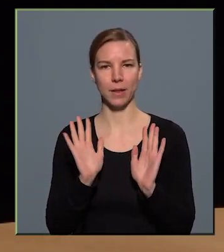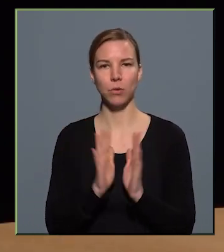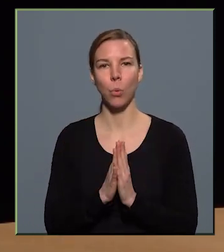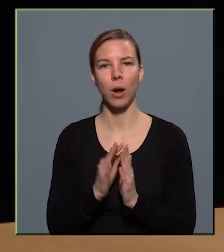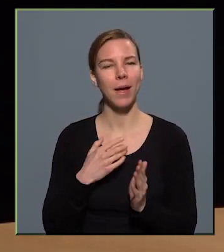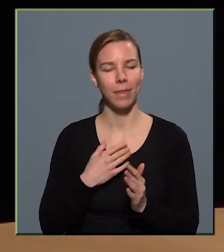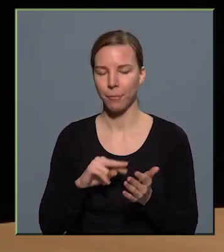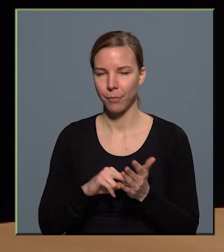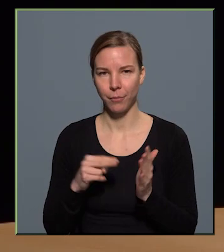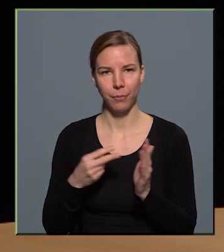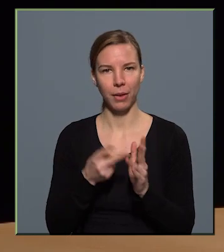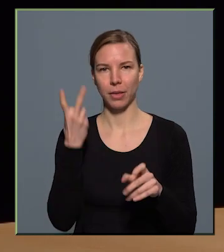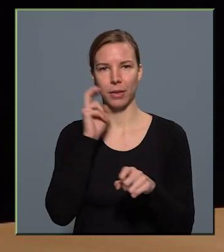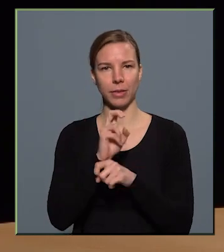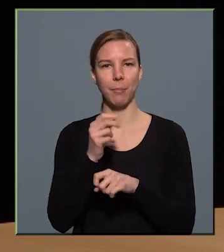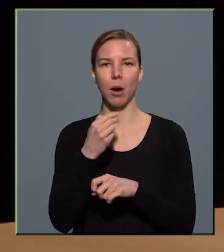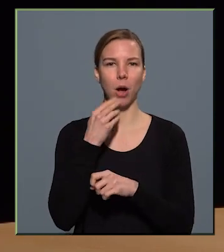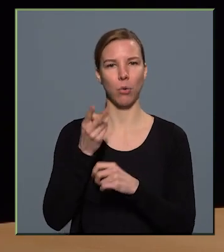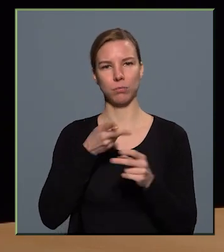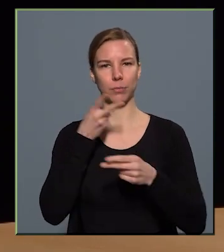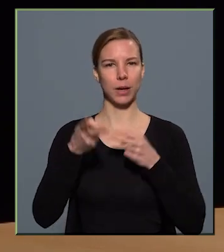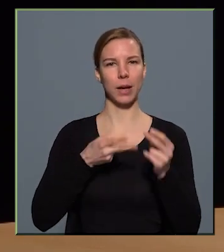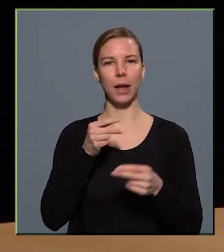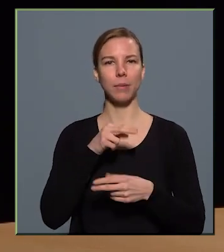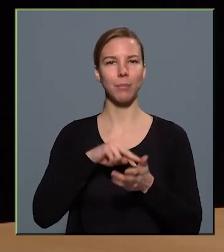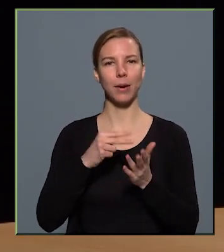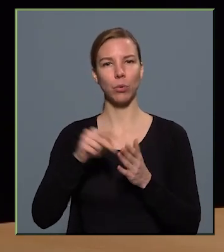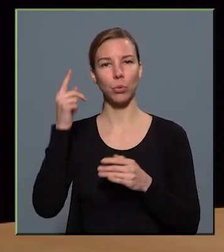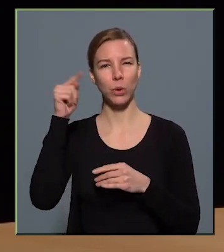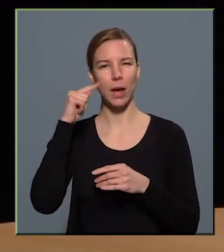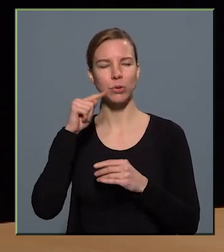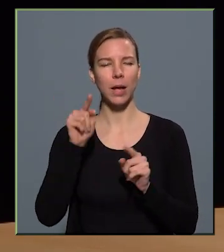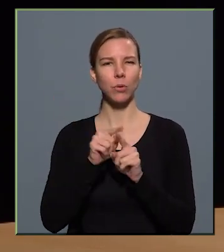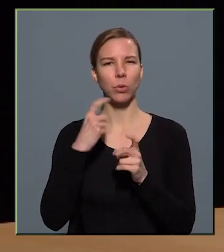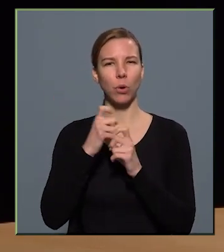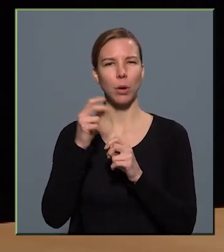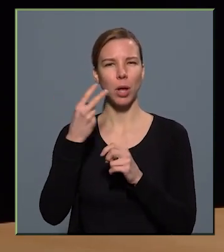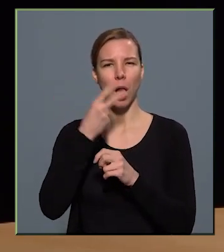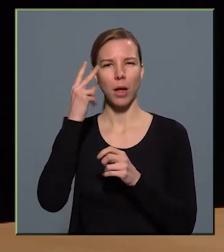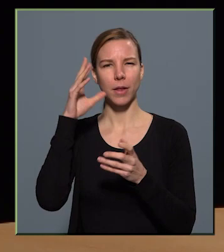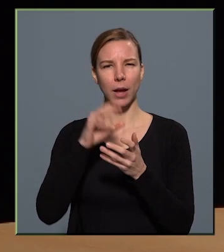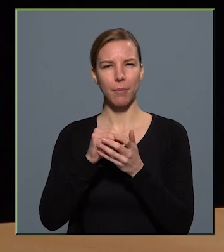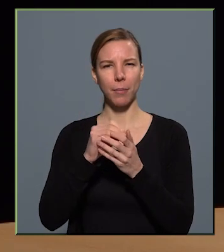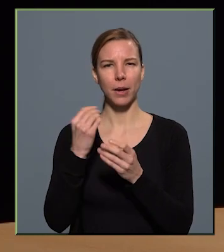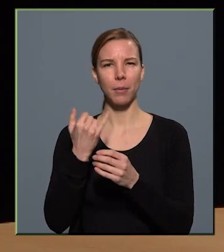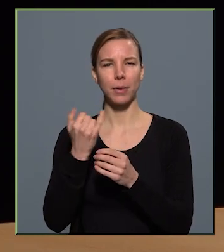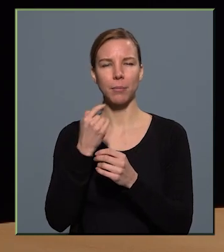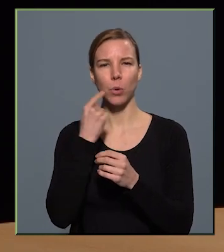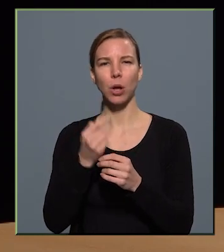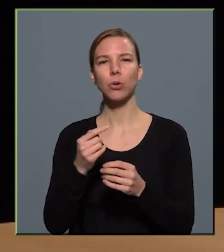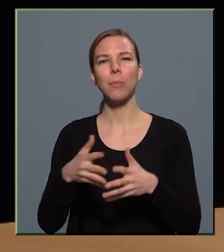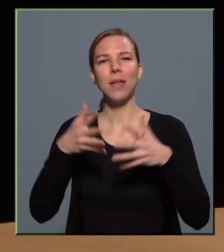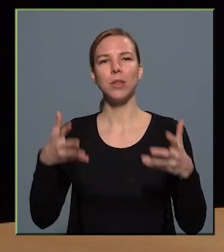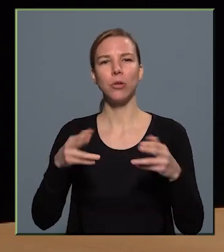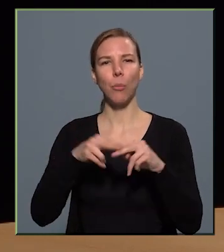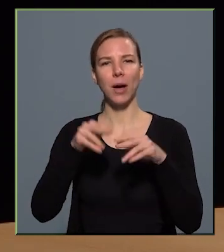tudással, tudományokkal kérkedni, de az én emlékeim szerint a szakemberek mindig azt mondták, hogy a nagyobb rendszerek könnyebben szabályozhatók és irányíthatók. Tudjuk ezt,